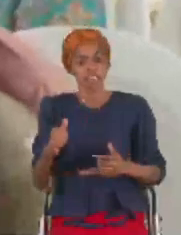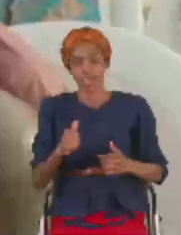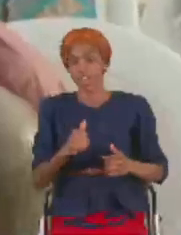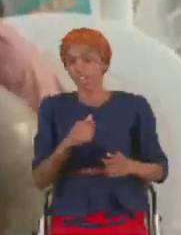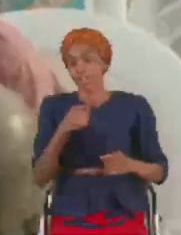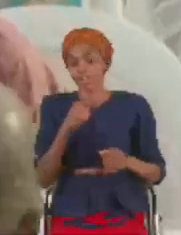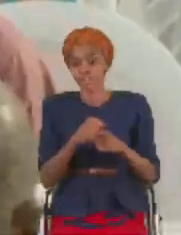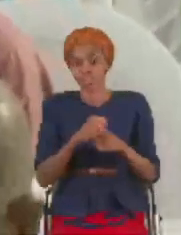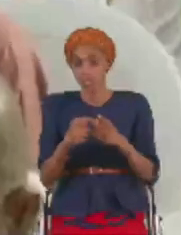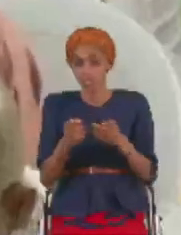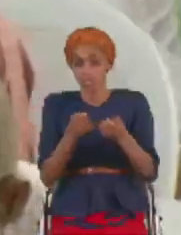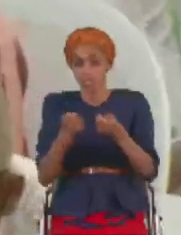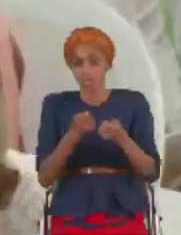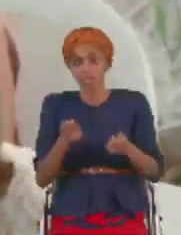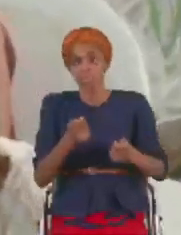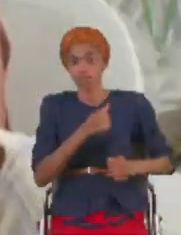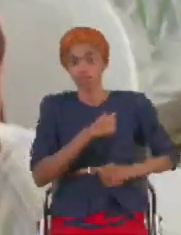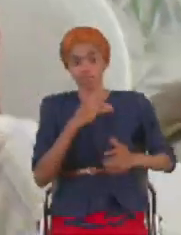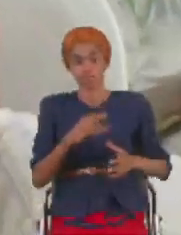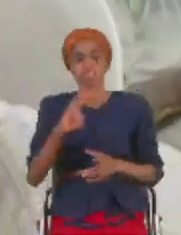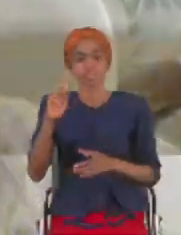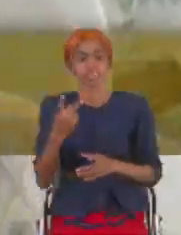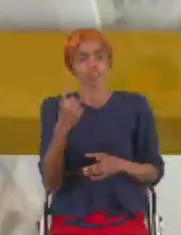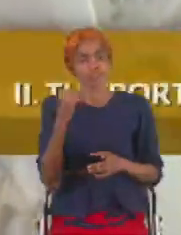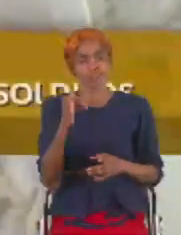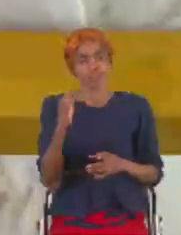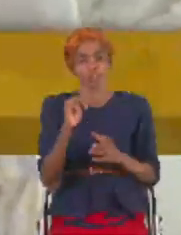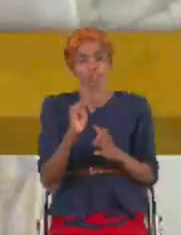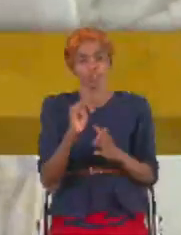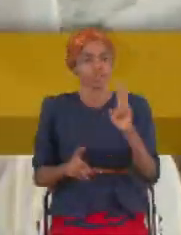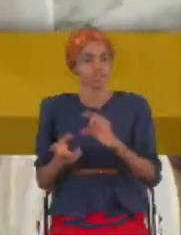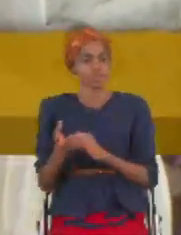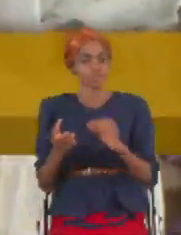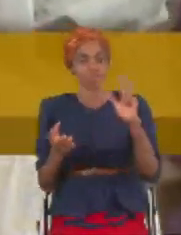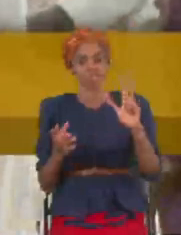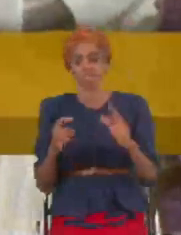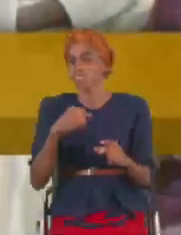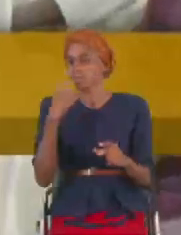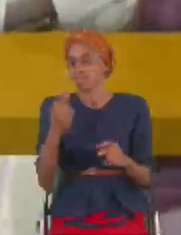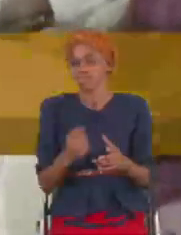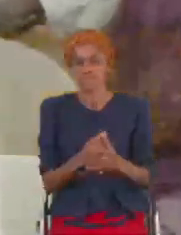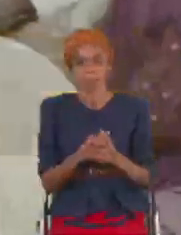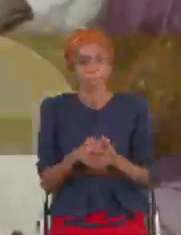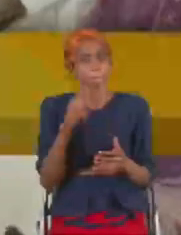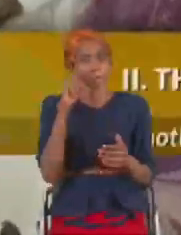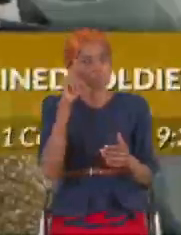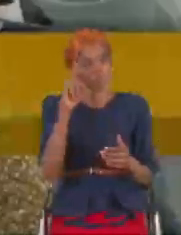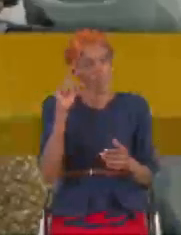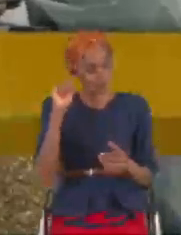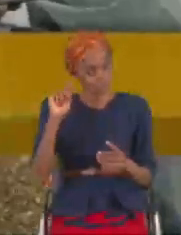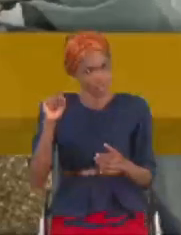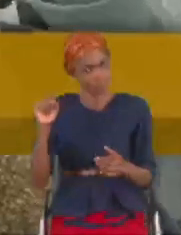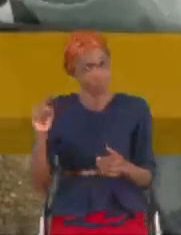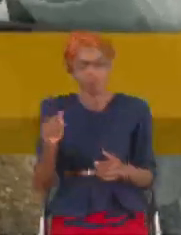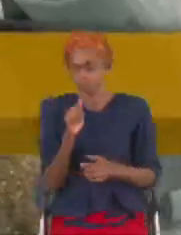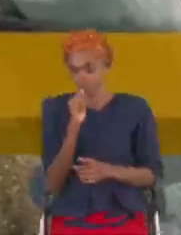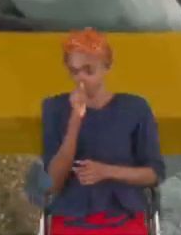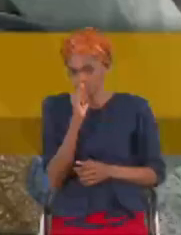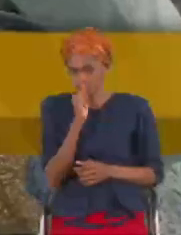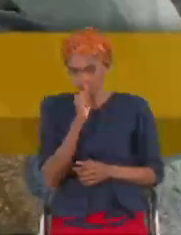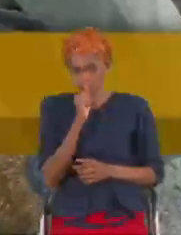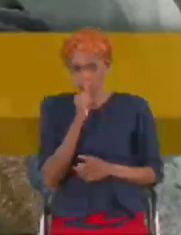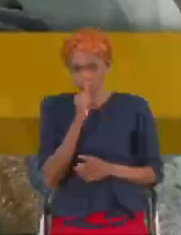deuxième timothée chapitre 2 verset 3 et des souffre avec moi comme un